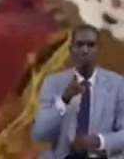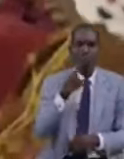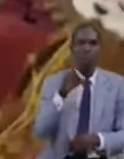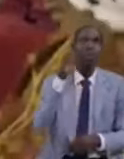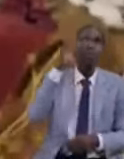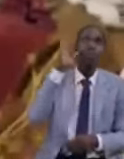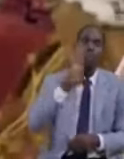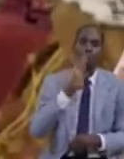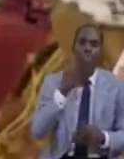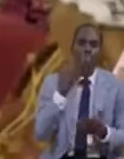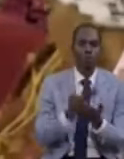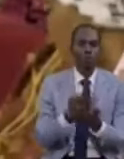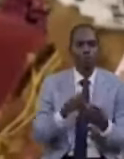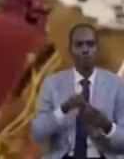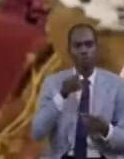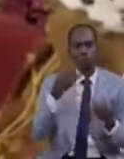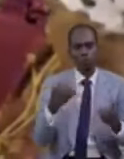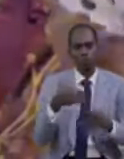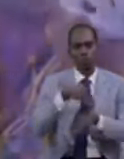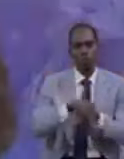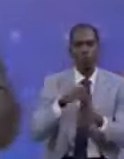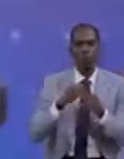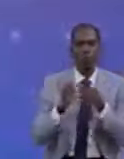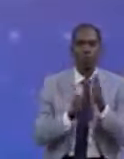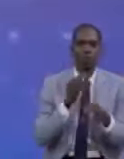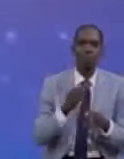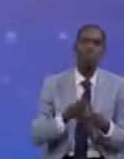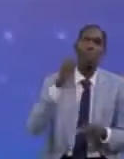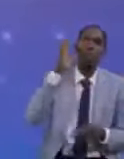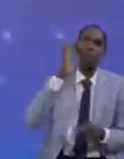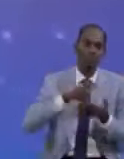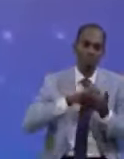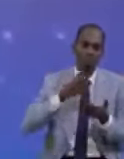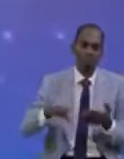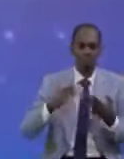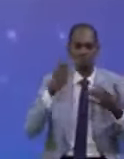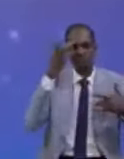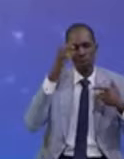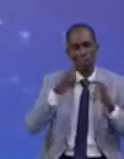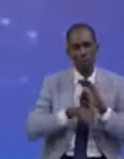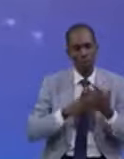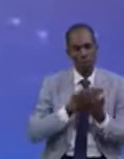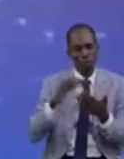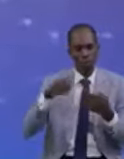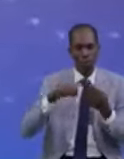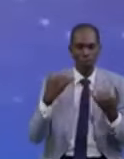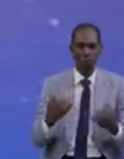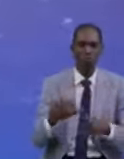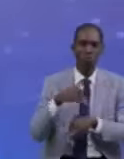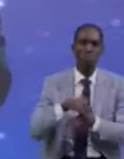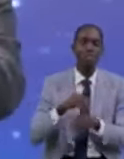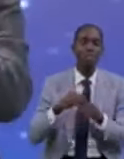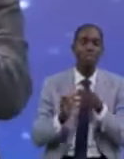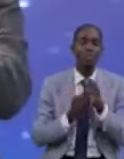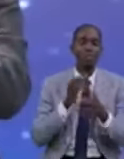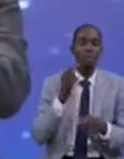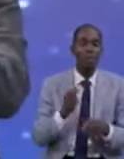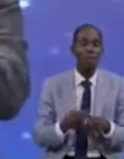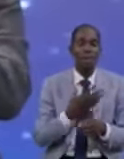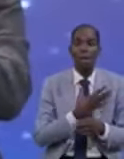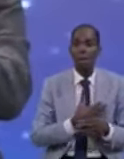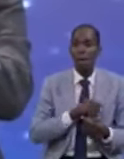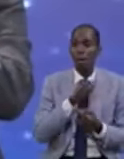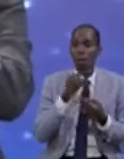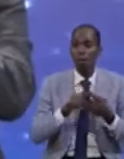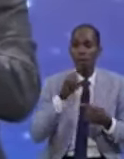toi il va ôter cette maladie ce soir il va ôter cette affliction ce soir et quand tu entends le nom